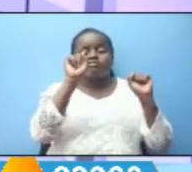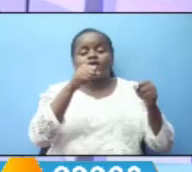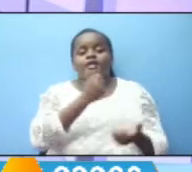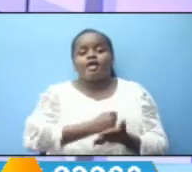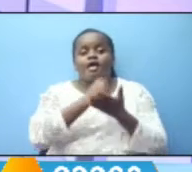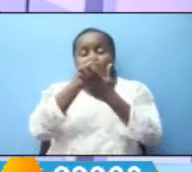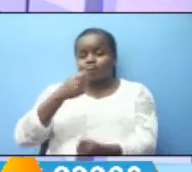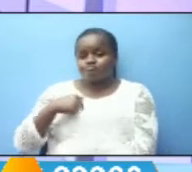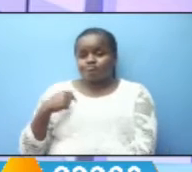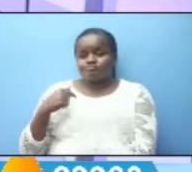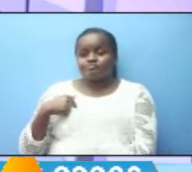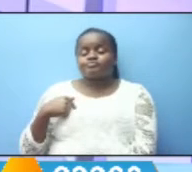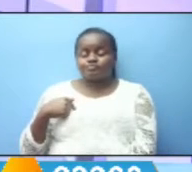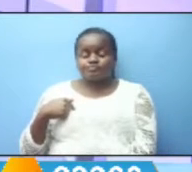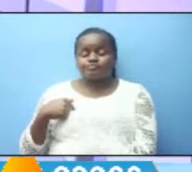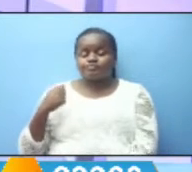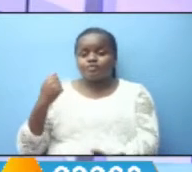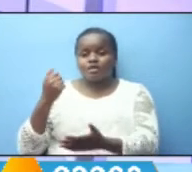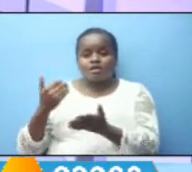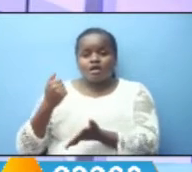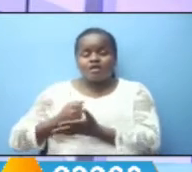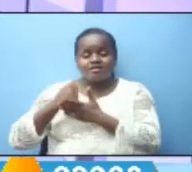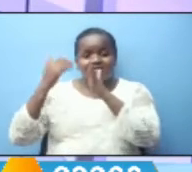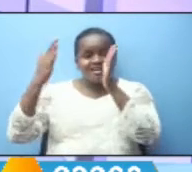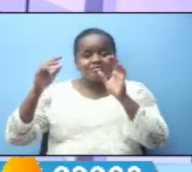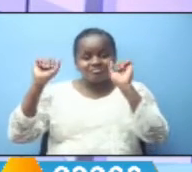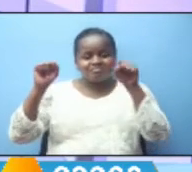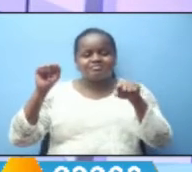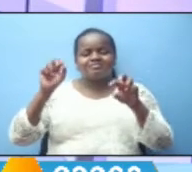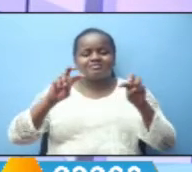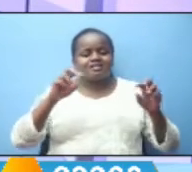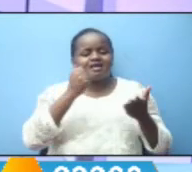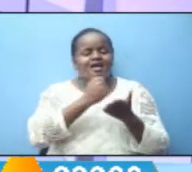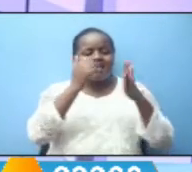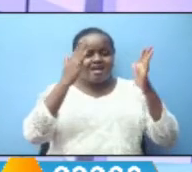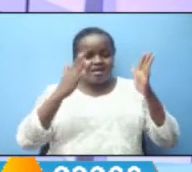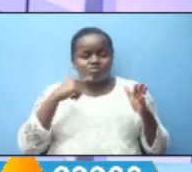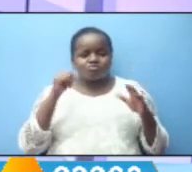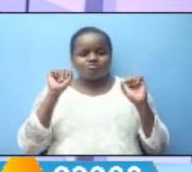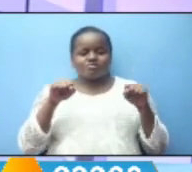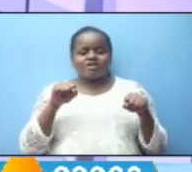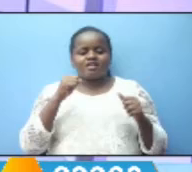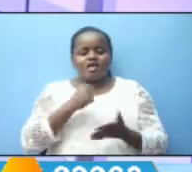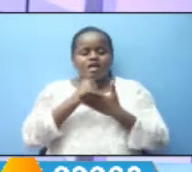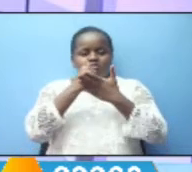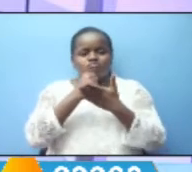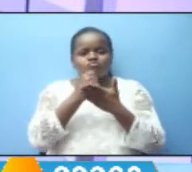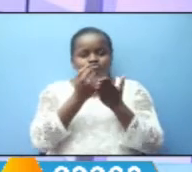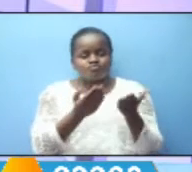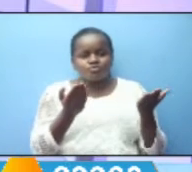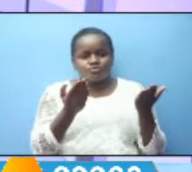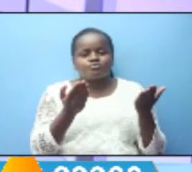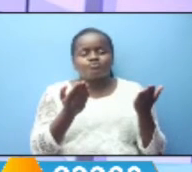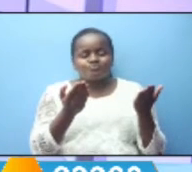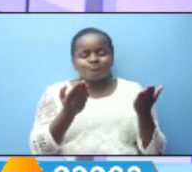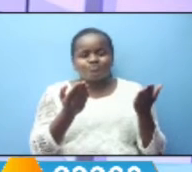kiagiriire tondu andu nio gukiragwo andu nio indo na ni wega gukorwo ugietha mundu uria ukiri na uhoti ucio wa gukorwo